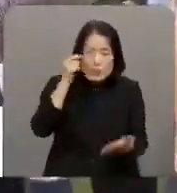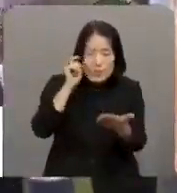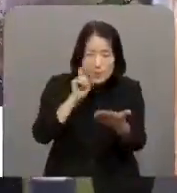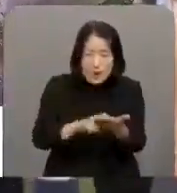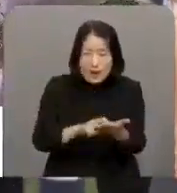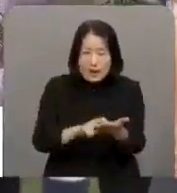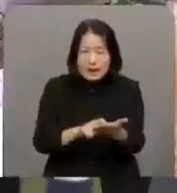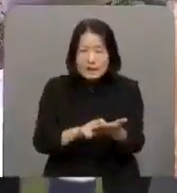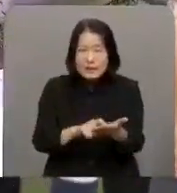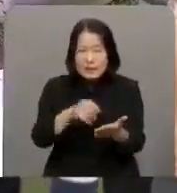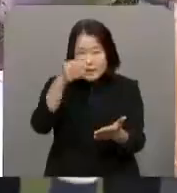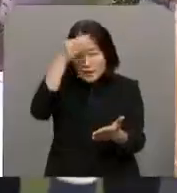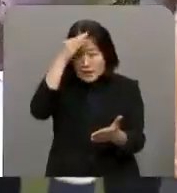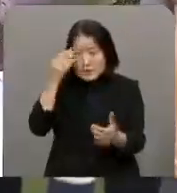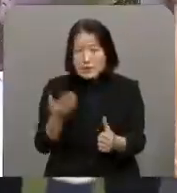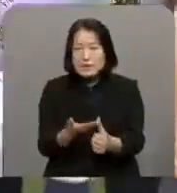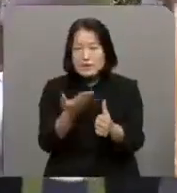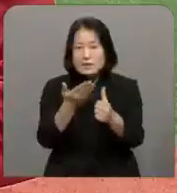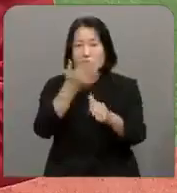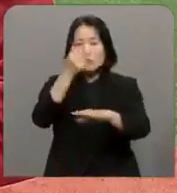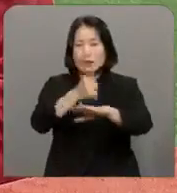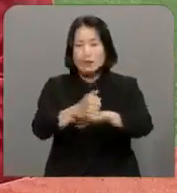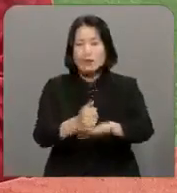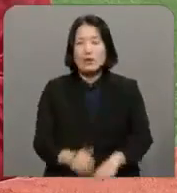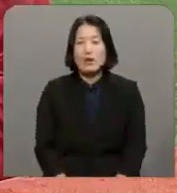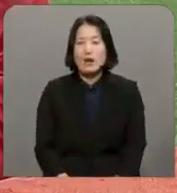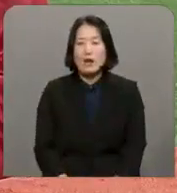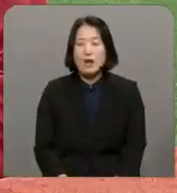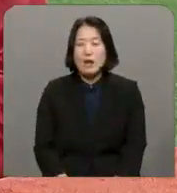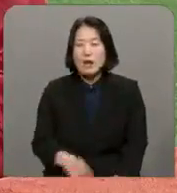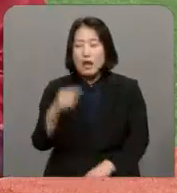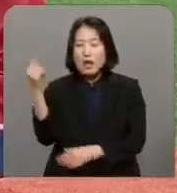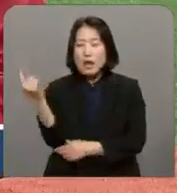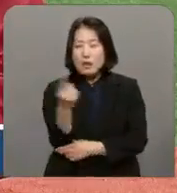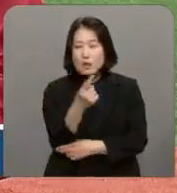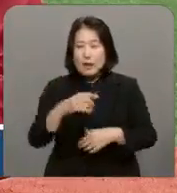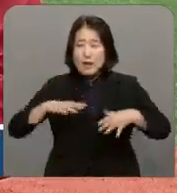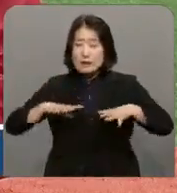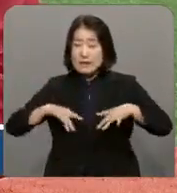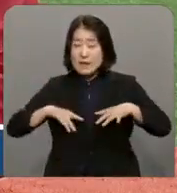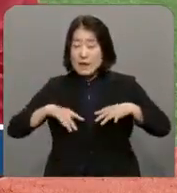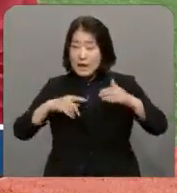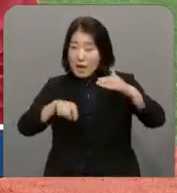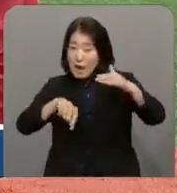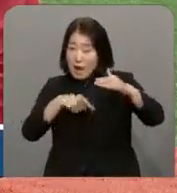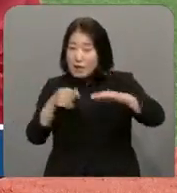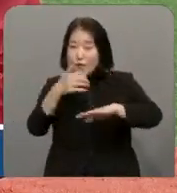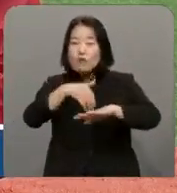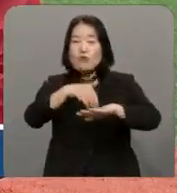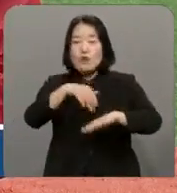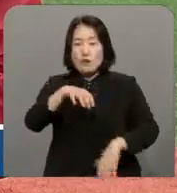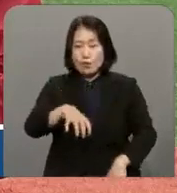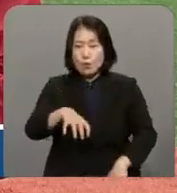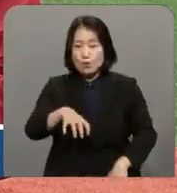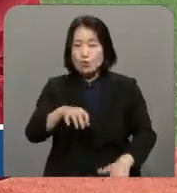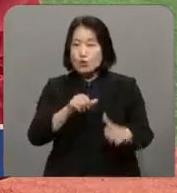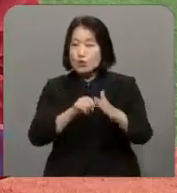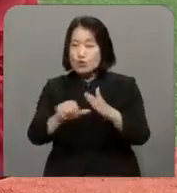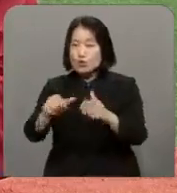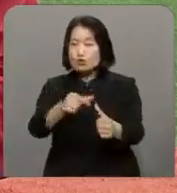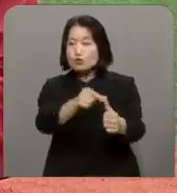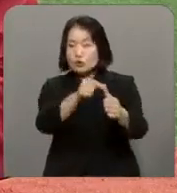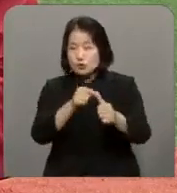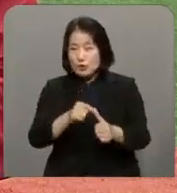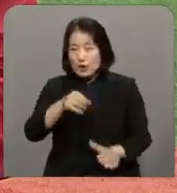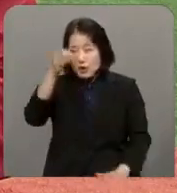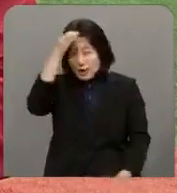전력을 끌어올린 결과로 풀이됩니다. 강릉고 야구부가 자랑하는 고교 최고 수준의 실내 훈련 시설도 선수 영입과 기량